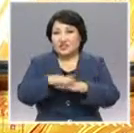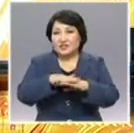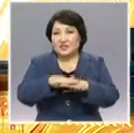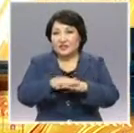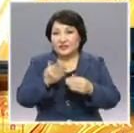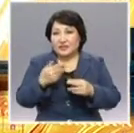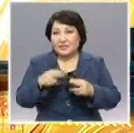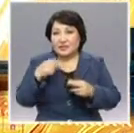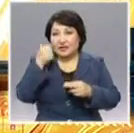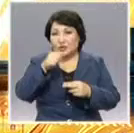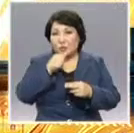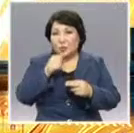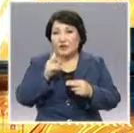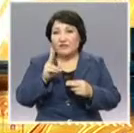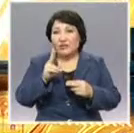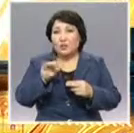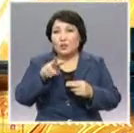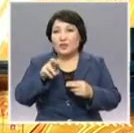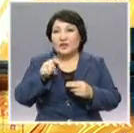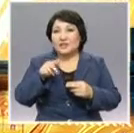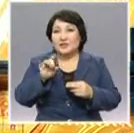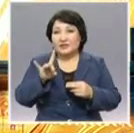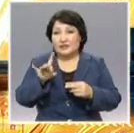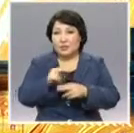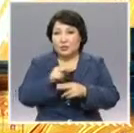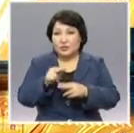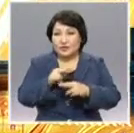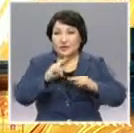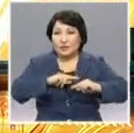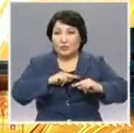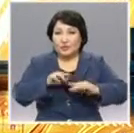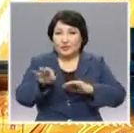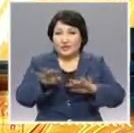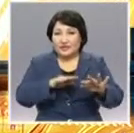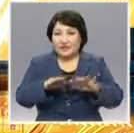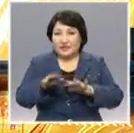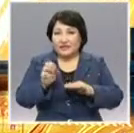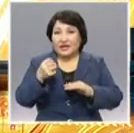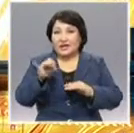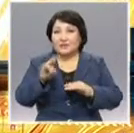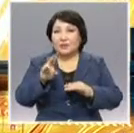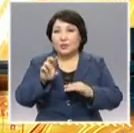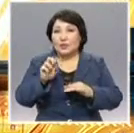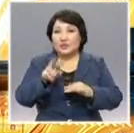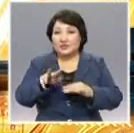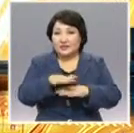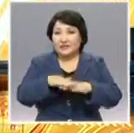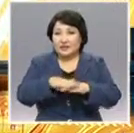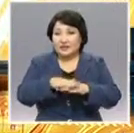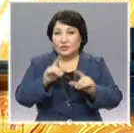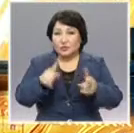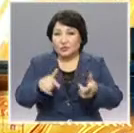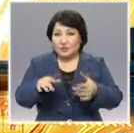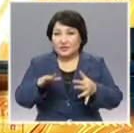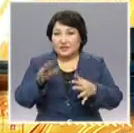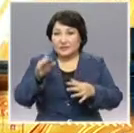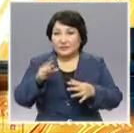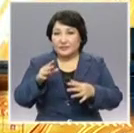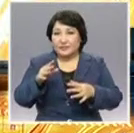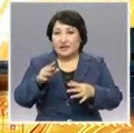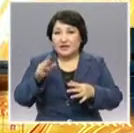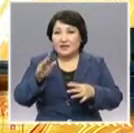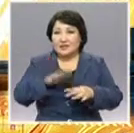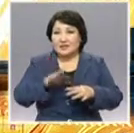Кулагере ремонтные работы провели, в Айнабулаке дворы сделали, установили новые детские качели.